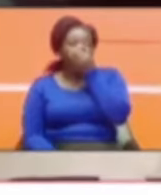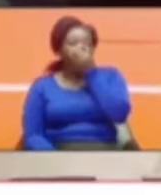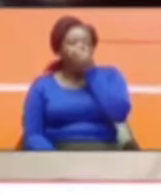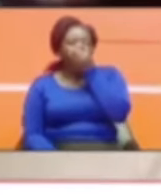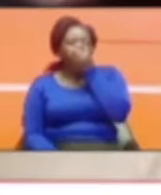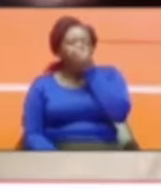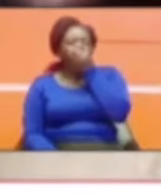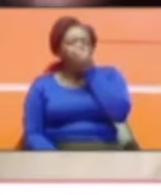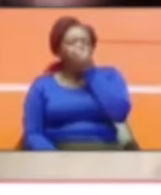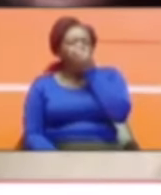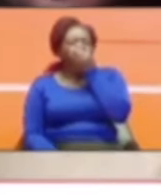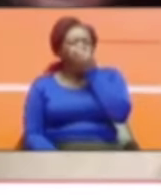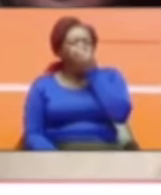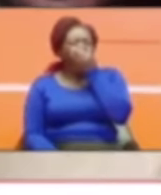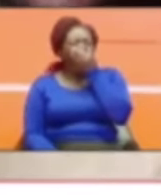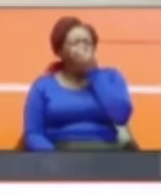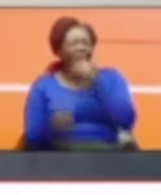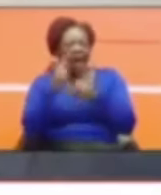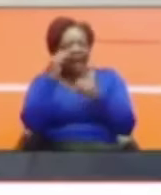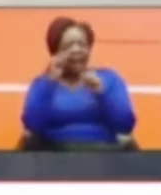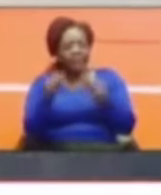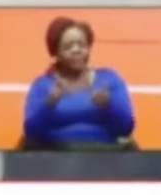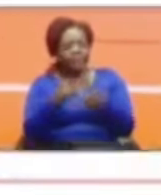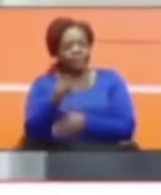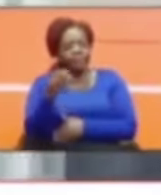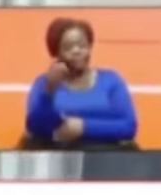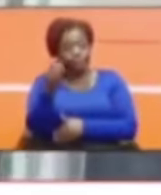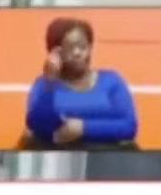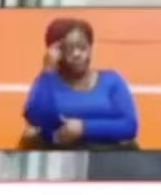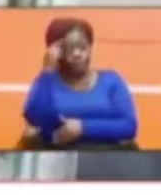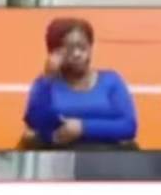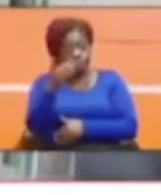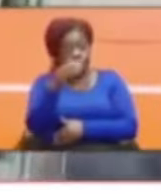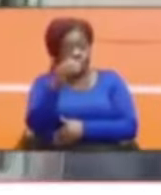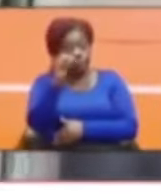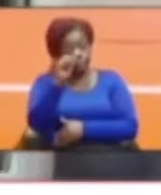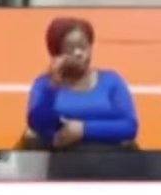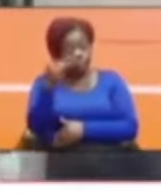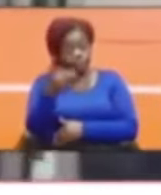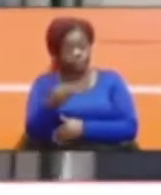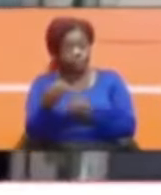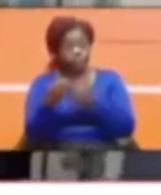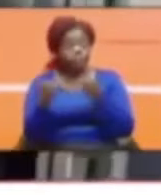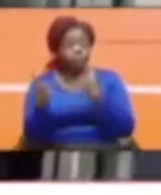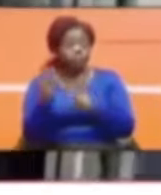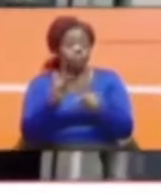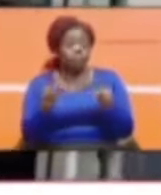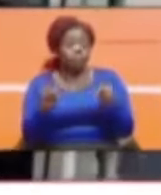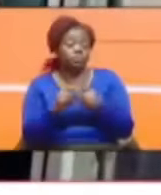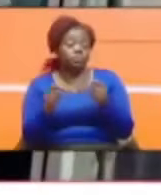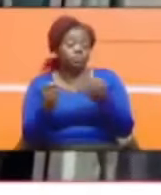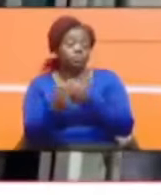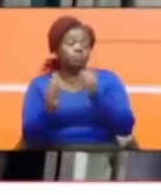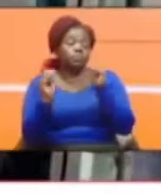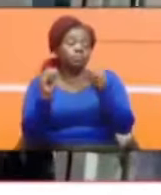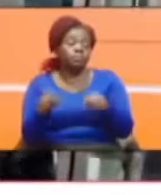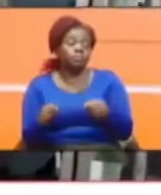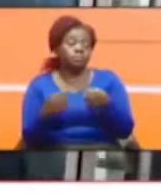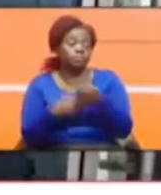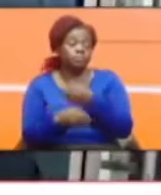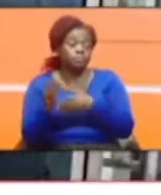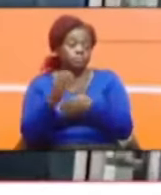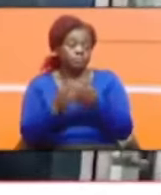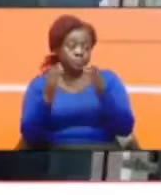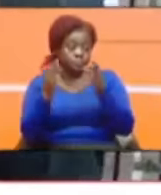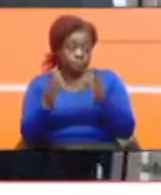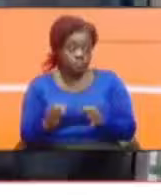za cash kuliyao matukuzirina. Bategeezezza nti bangi ku basiba baba bakwatiddwa okubayimbula bamala kutunda bimu ku